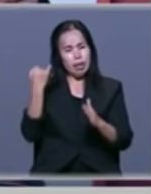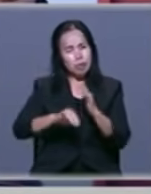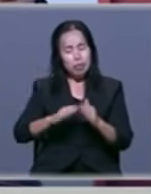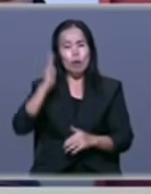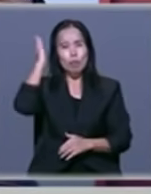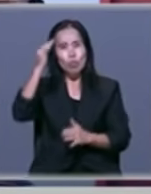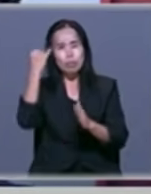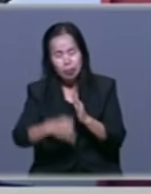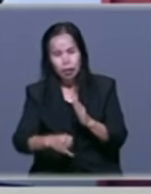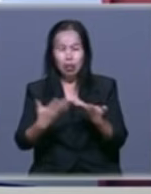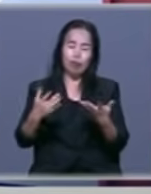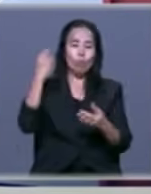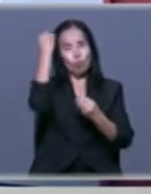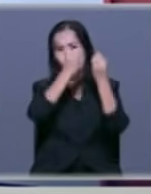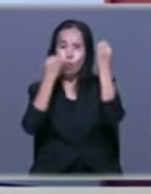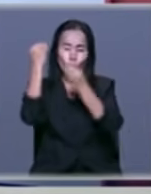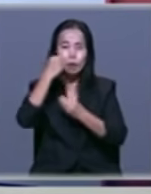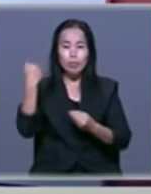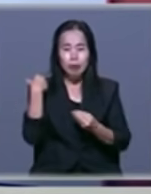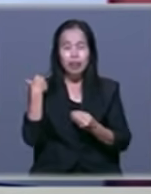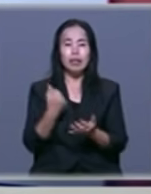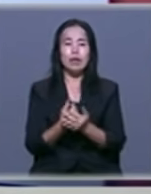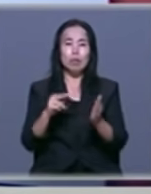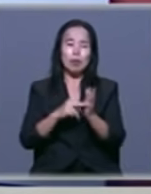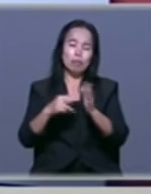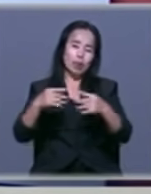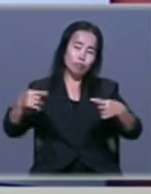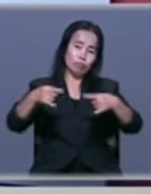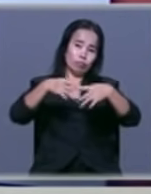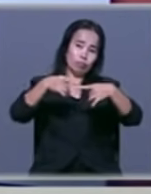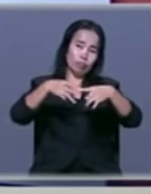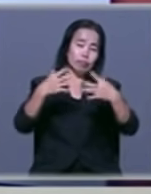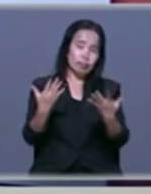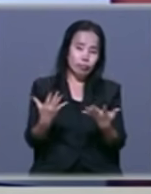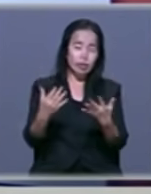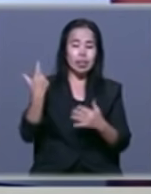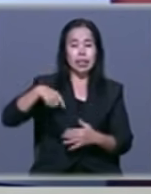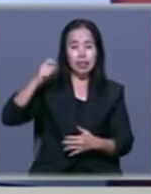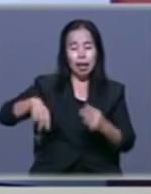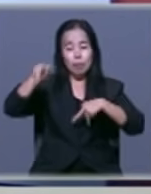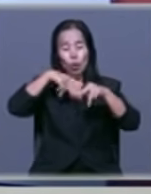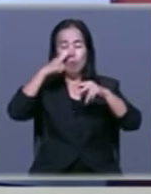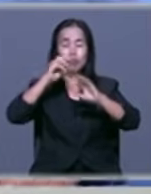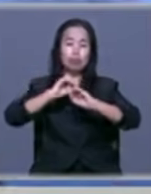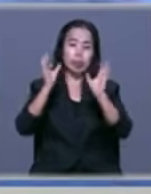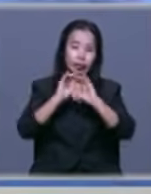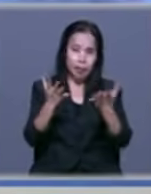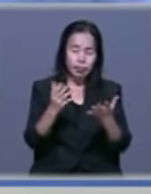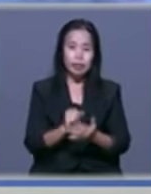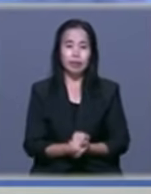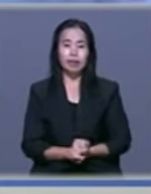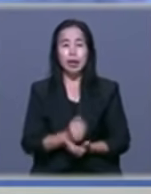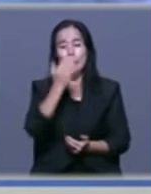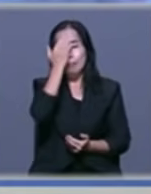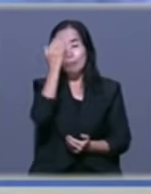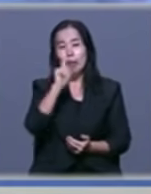มันเป็นปัญหาเรื่องความสับสนที่คล้ายๆกับว่ามันขัดต่อหลักกฎหมายปกครองว่าคำสั่งทางปกครองนี้ไม่ชัดเจน ค่ะ คือเนื่องจากว่